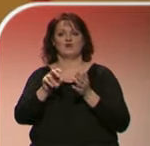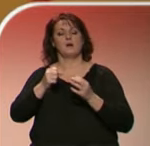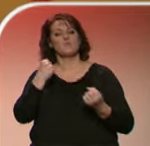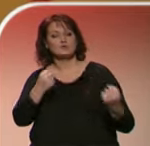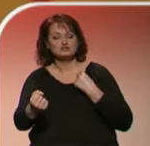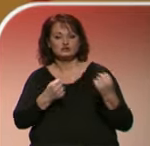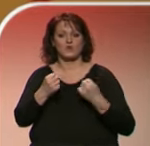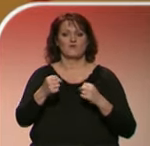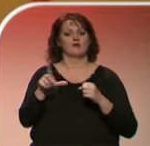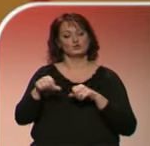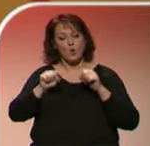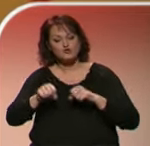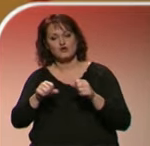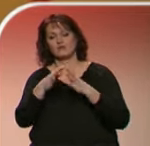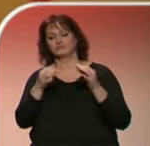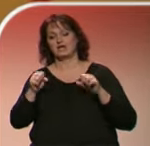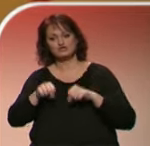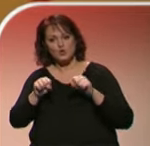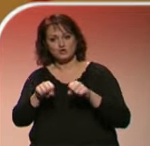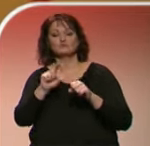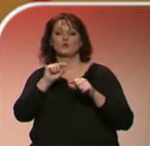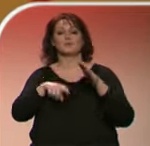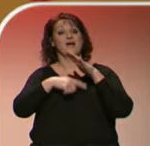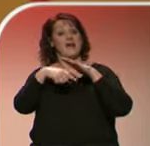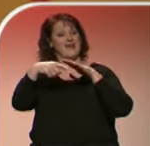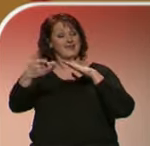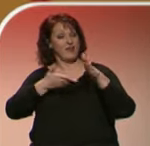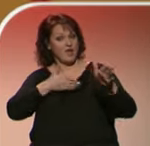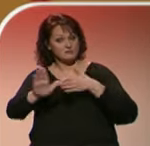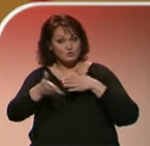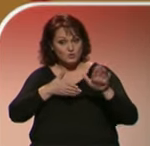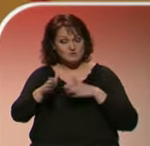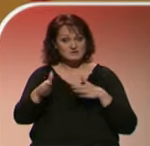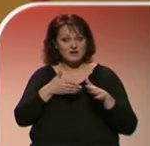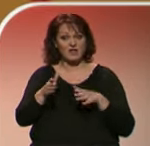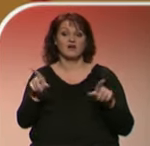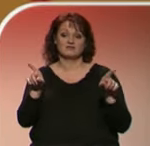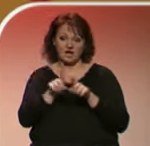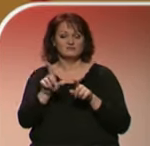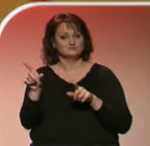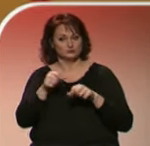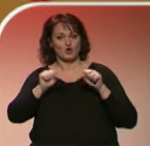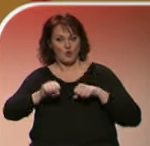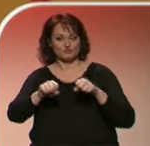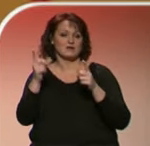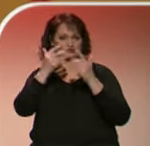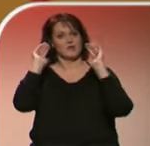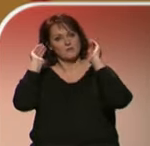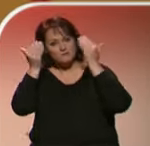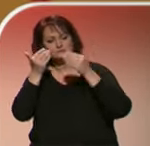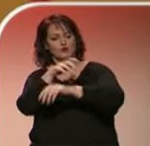u laviček, u stromu a tak dále. Potom máme inline brusle pro maminky z kočárky, všechno teda s helmami a tak